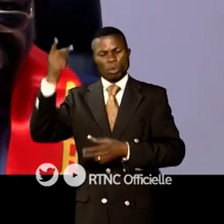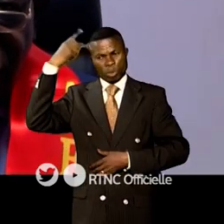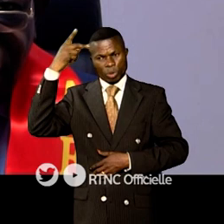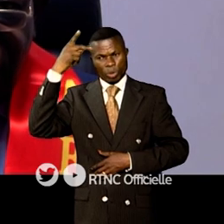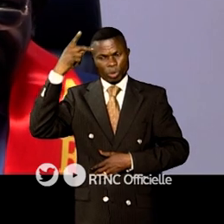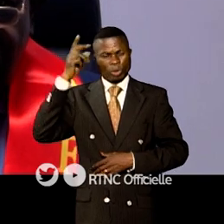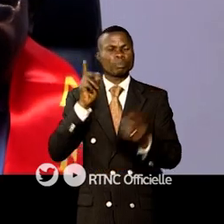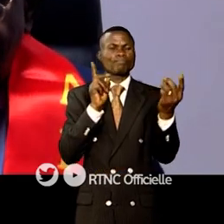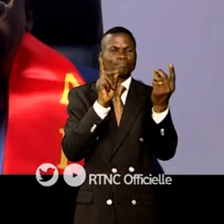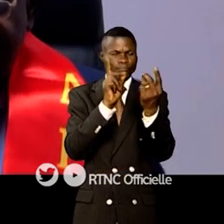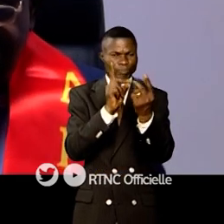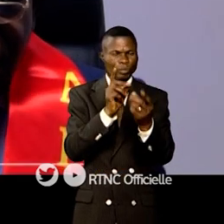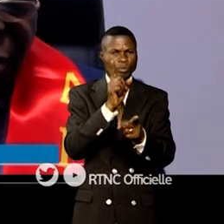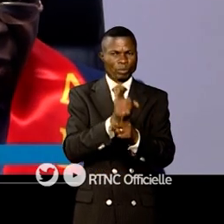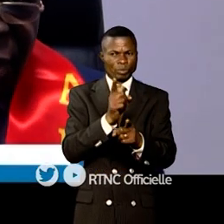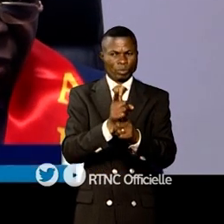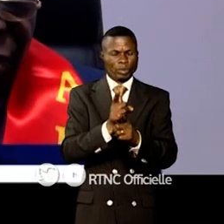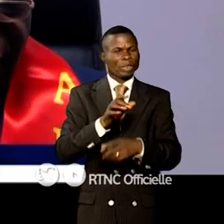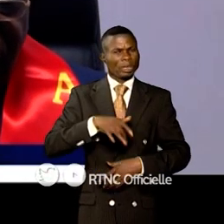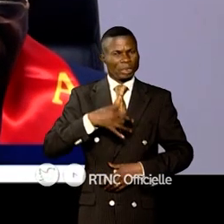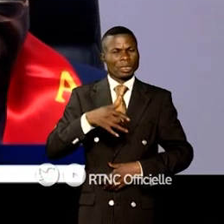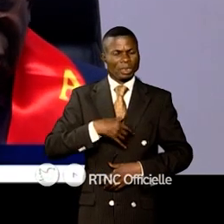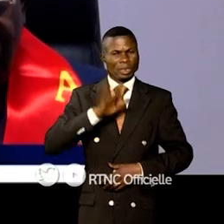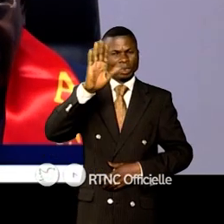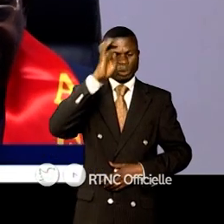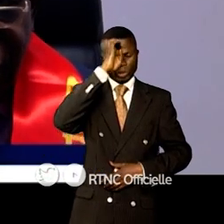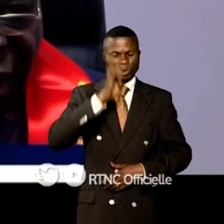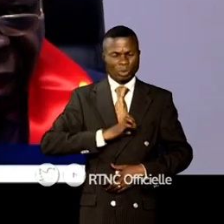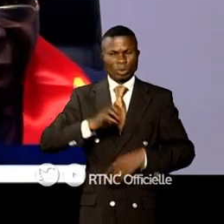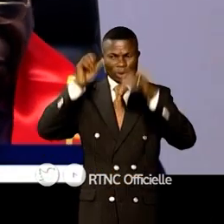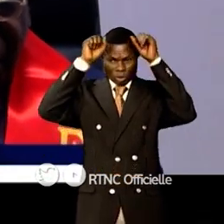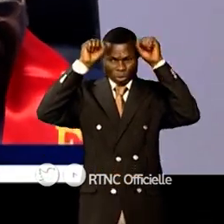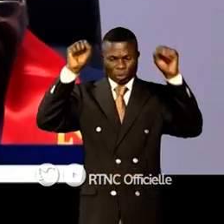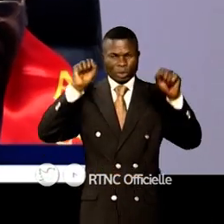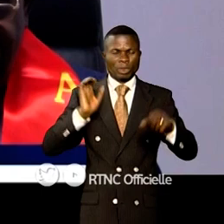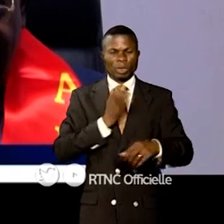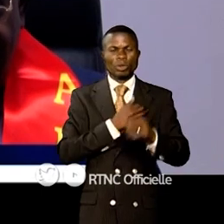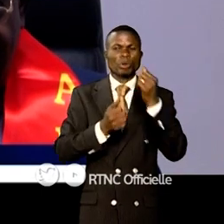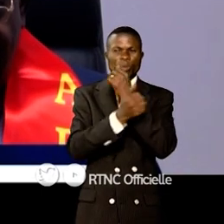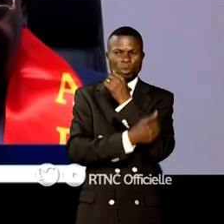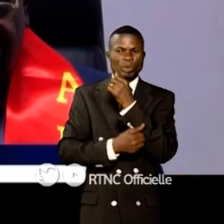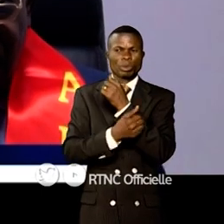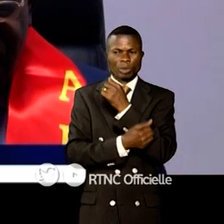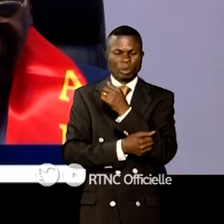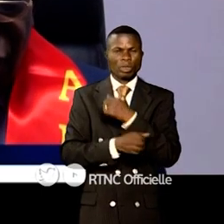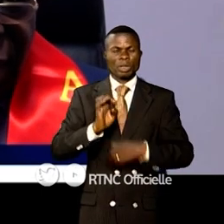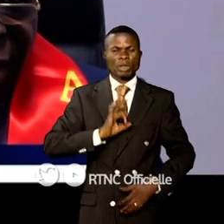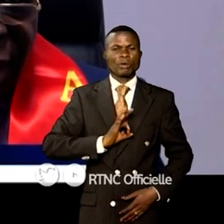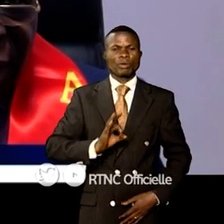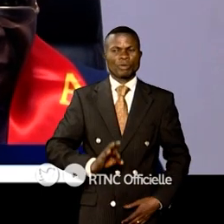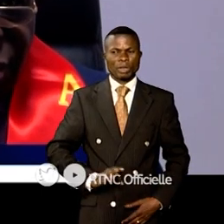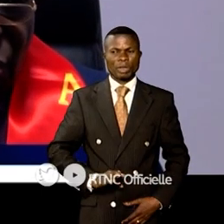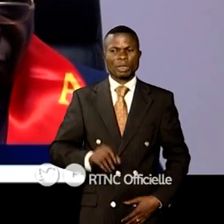ont rencontré également l'assentiment de son Excellence Monsieur le Président de la République Félix